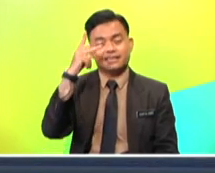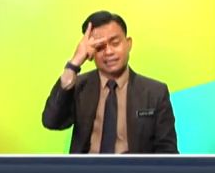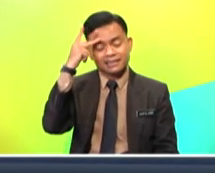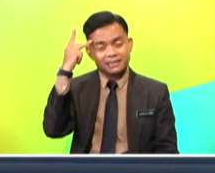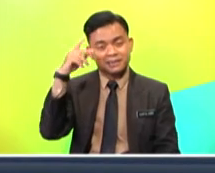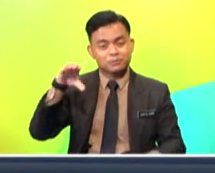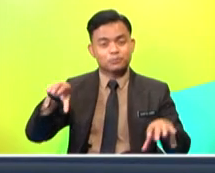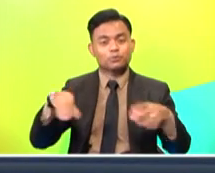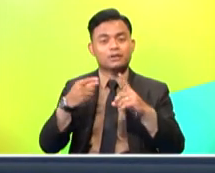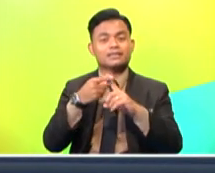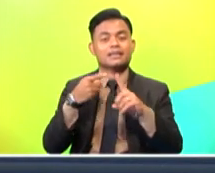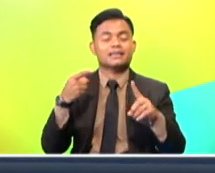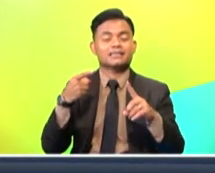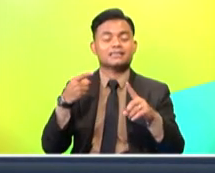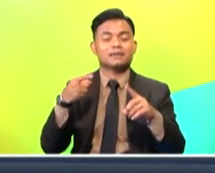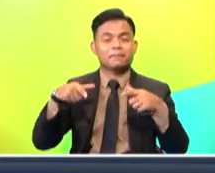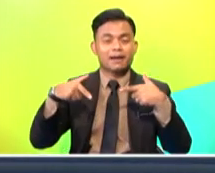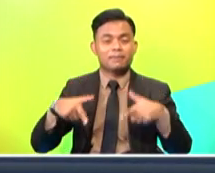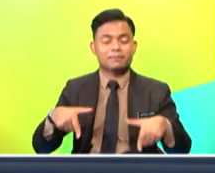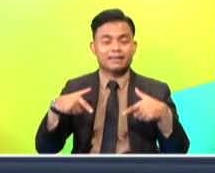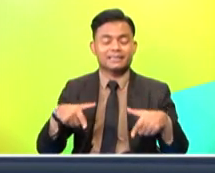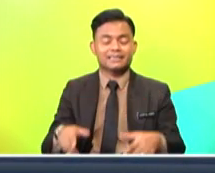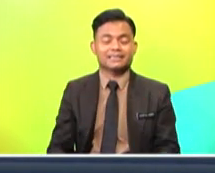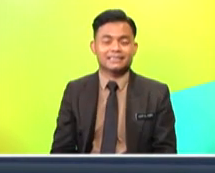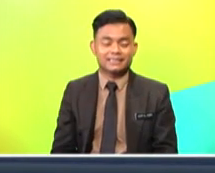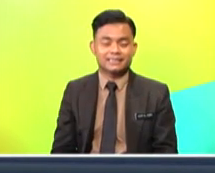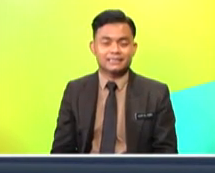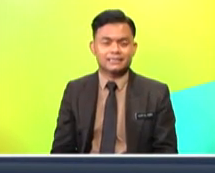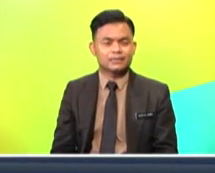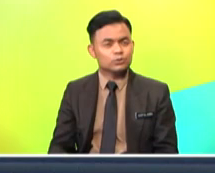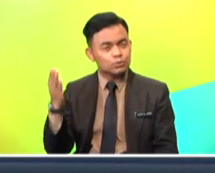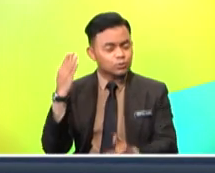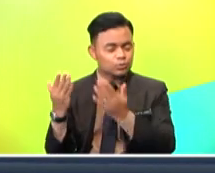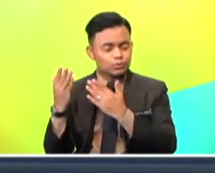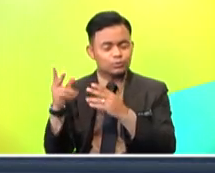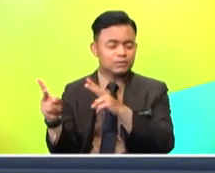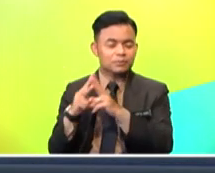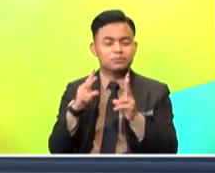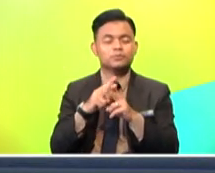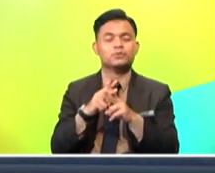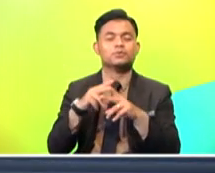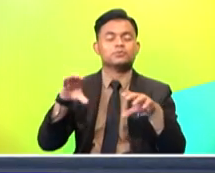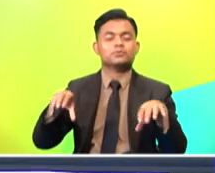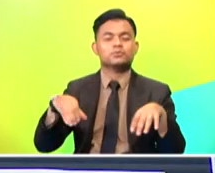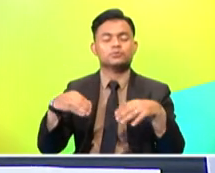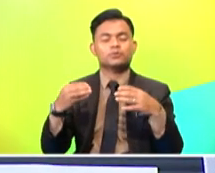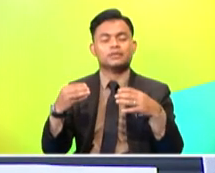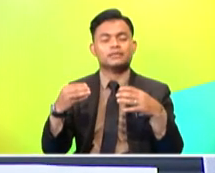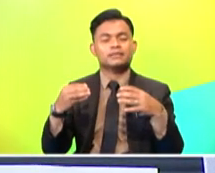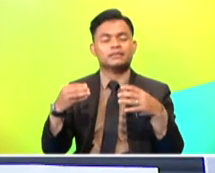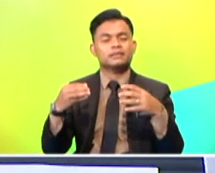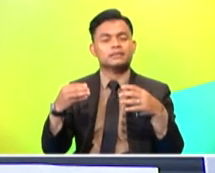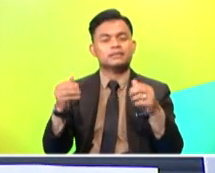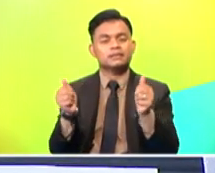dekat kampung memang rumah kita diperbuat daripada papan sepenuhnya. Tetapi sekarang ni rumah di kampung pun